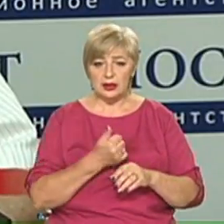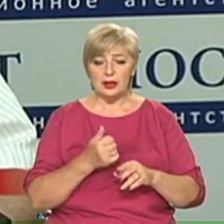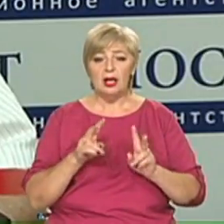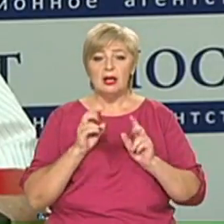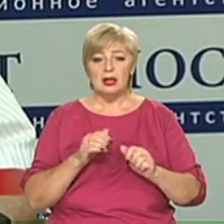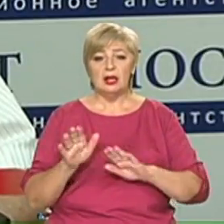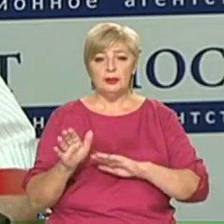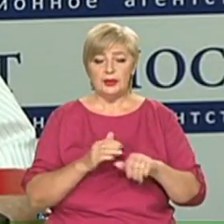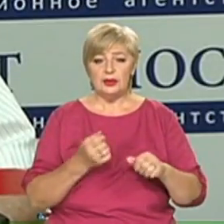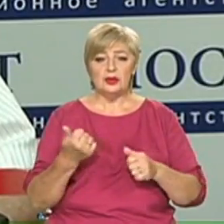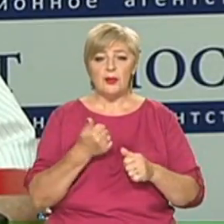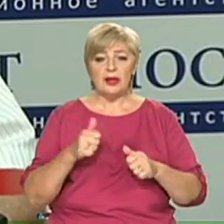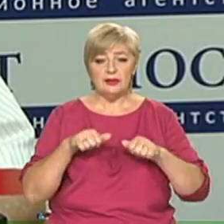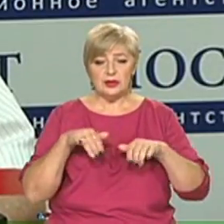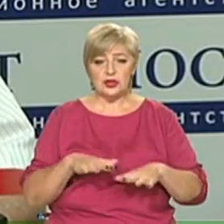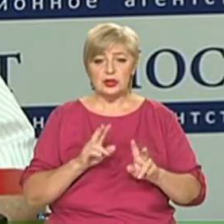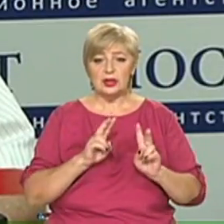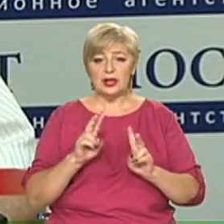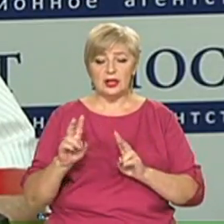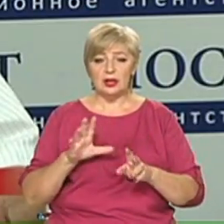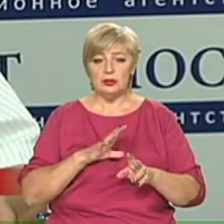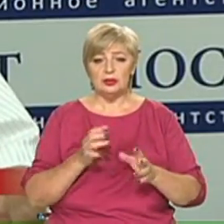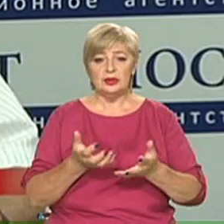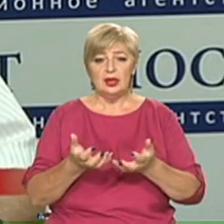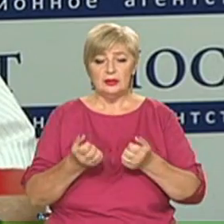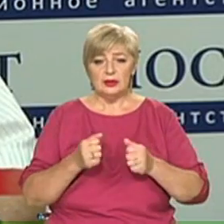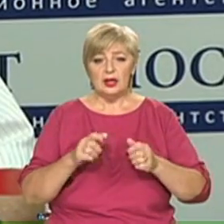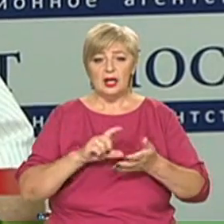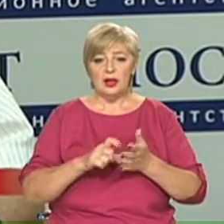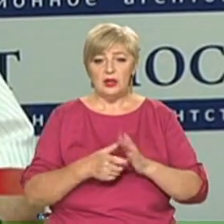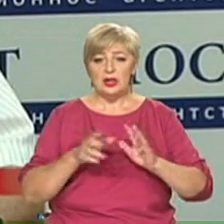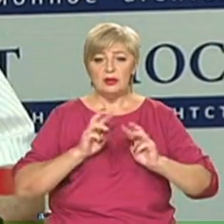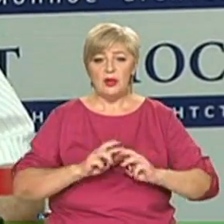первые решения, какие будет принимать кабинет министров.